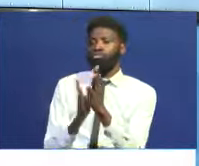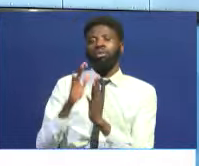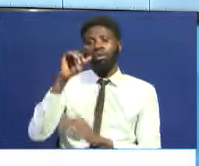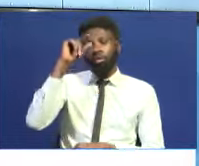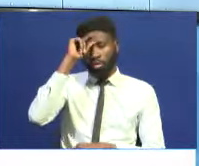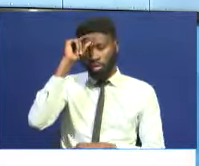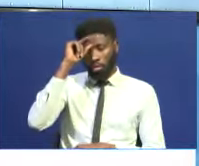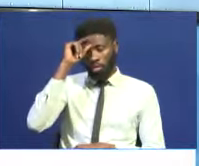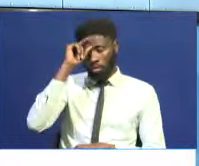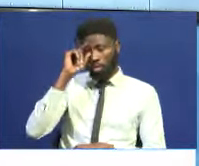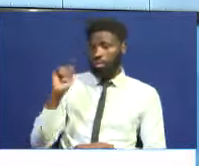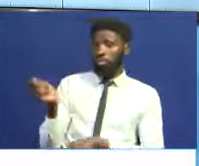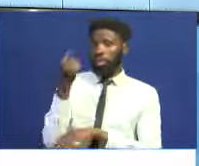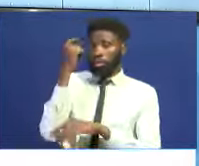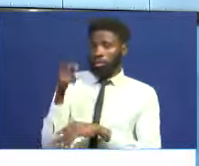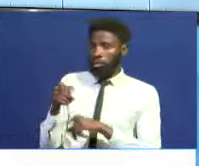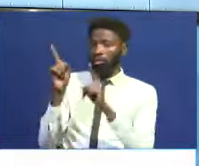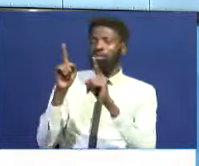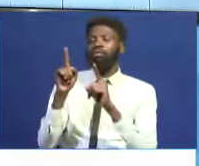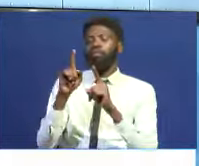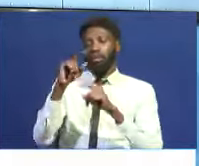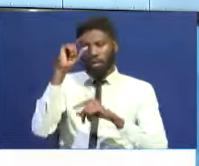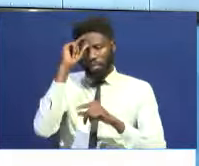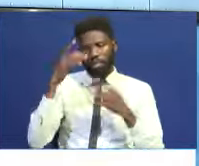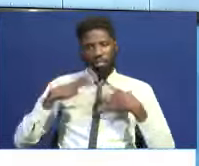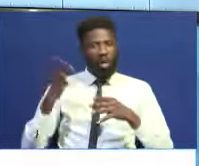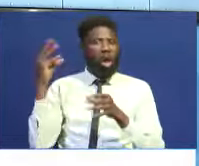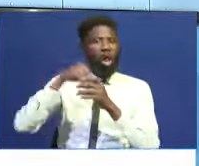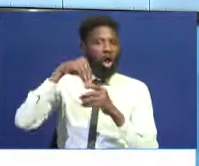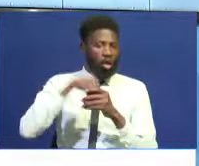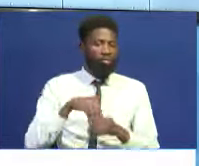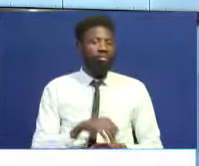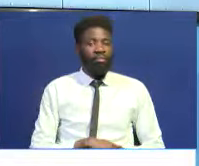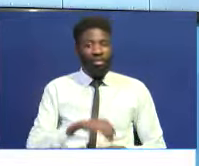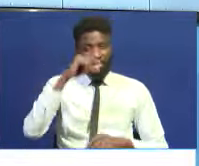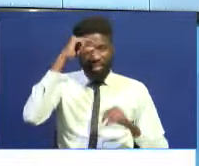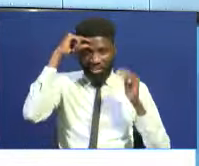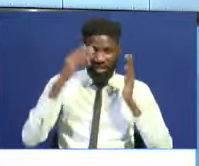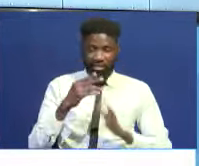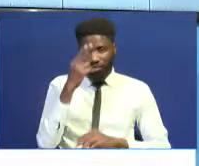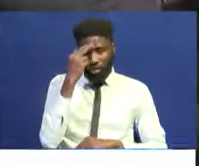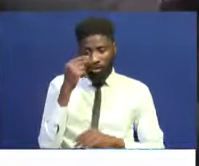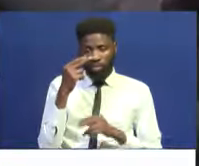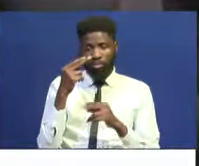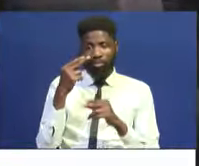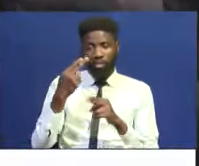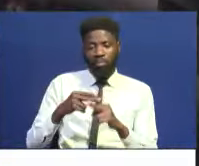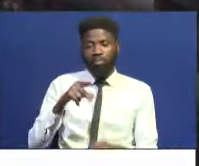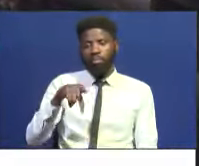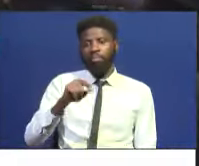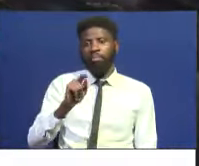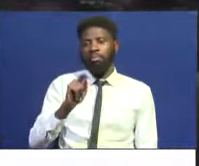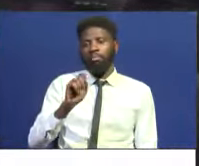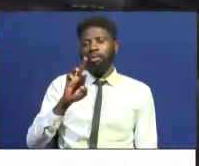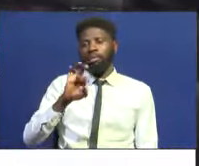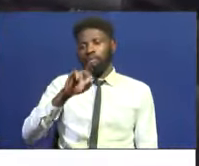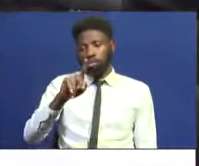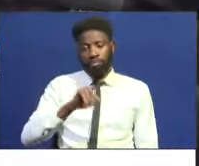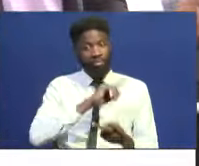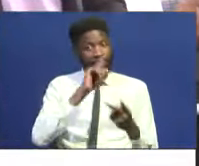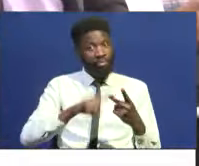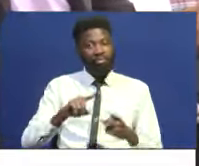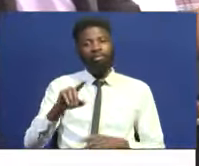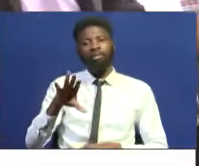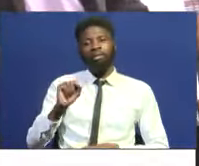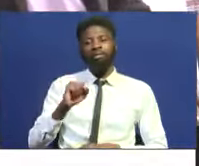jumuishi. Wakiongozwa na gavana wa Narok Patrick Ole Ntutu na waziri wa leba na utunzi wa jamii Dr. Alfred Mutua,